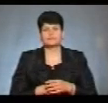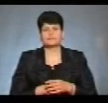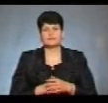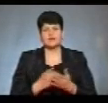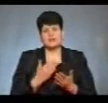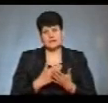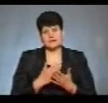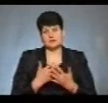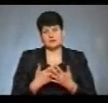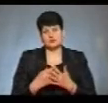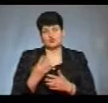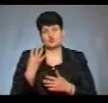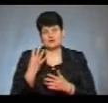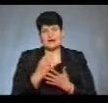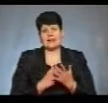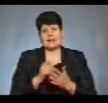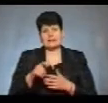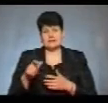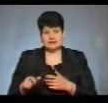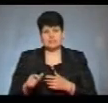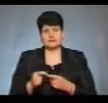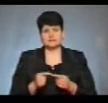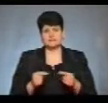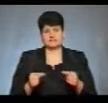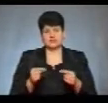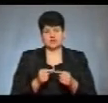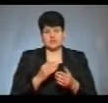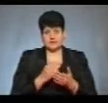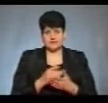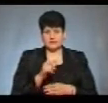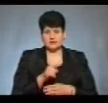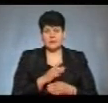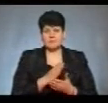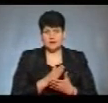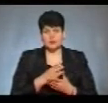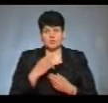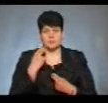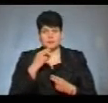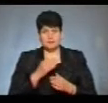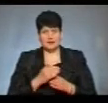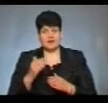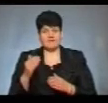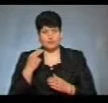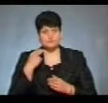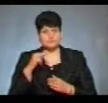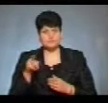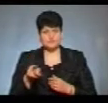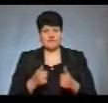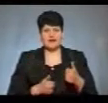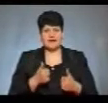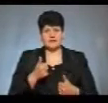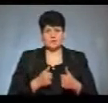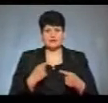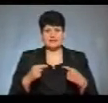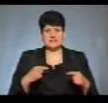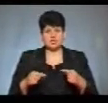десь порядку 4 кандидатів, які є визначальними, тобто вони мають перевагу відчутну, значить, в рейтингу над